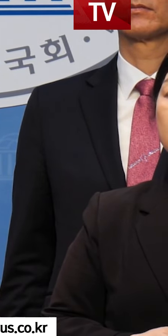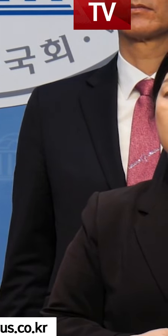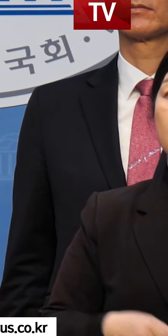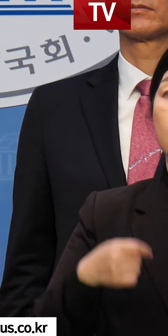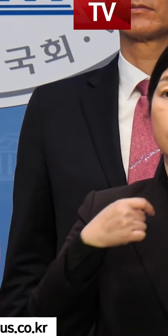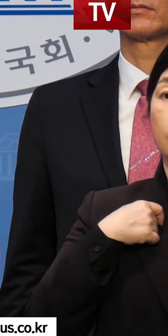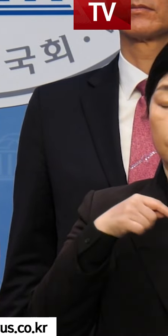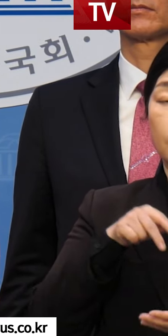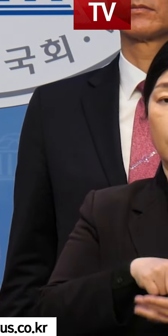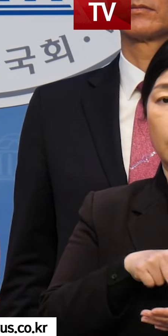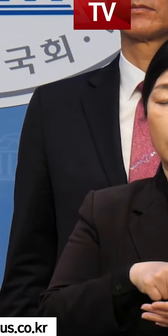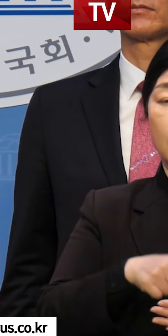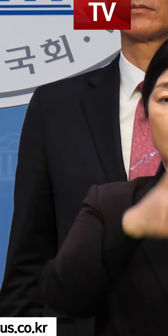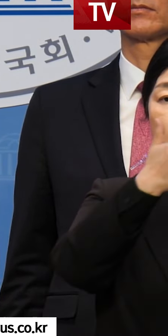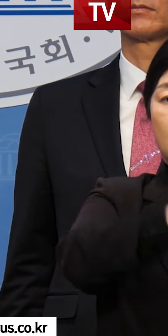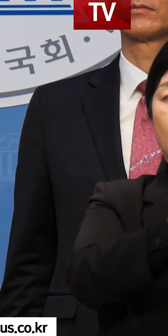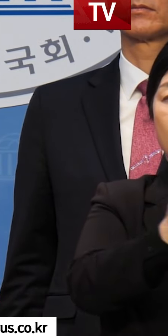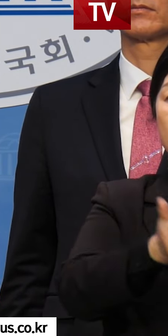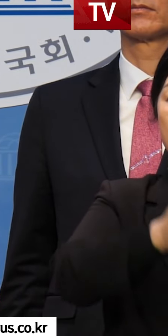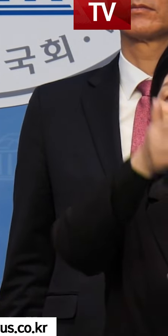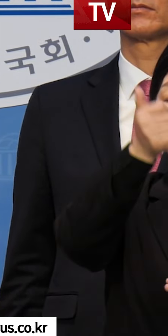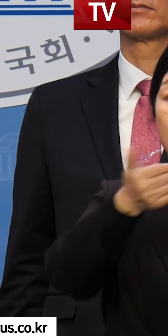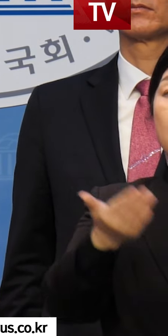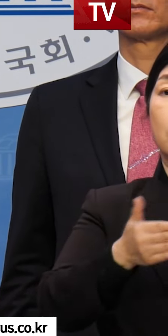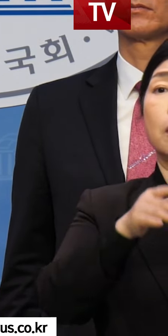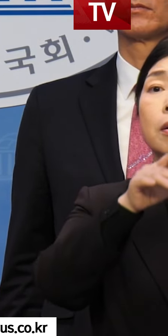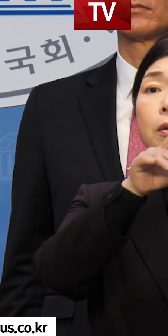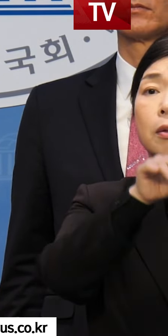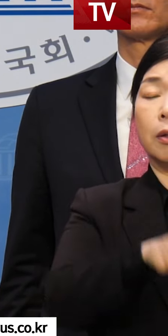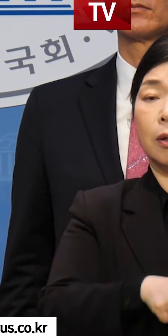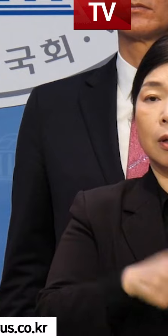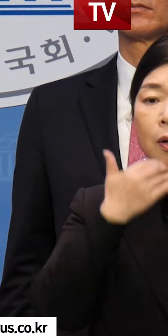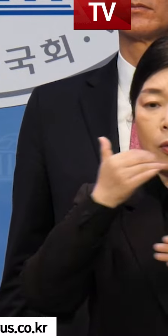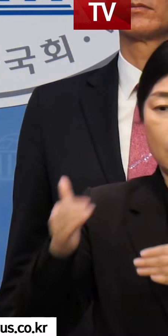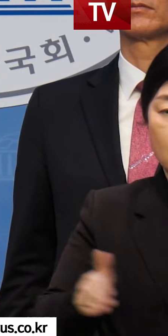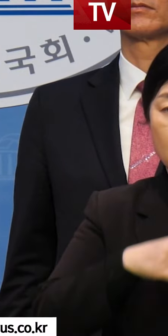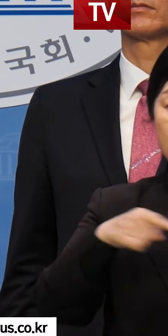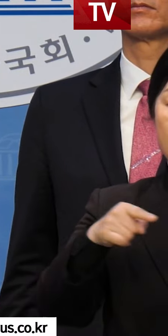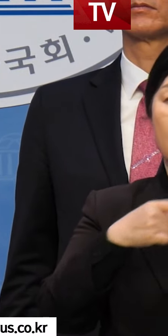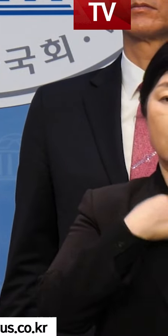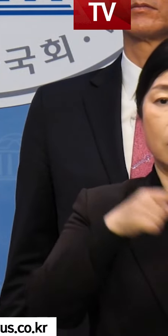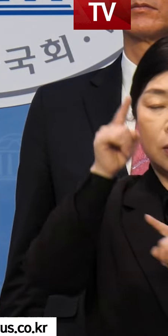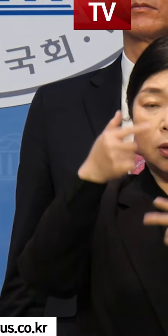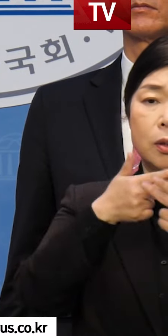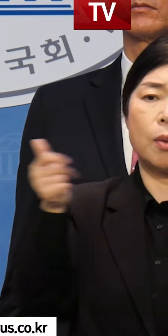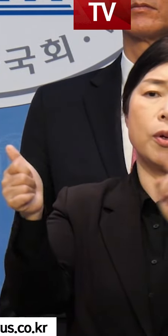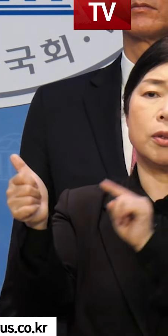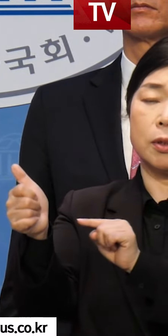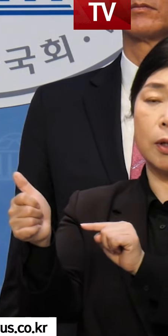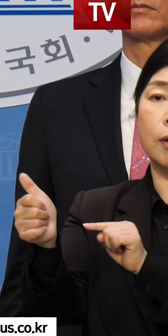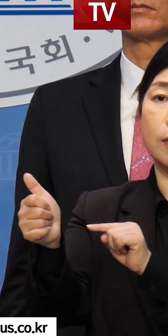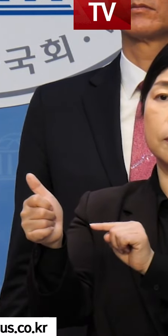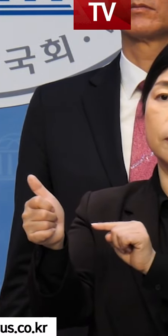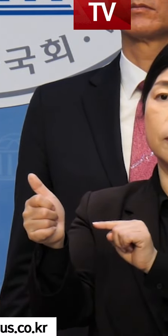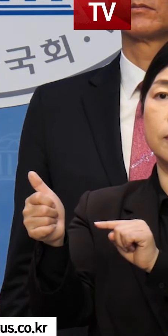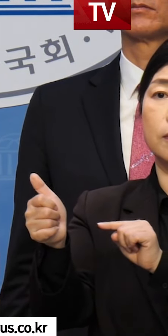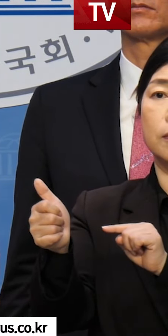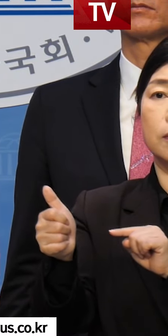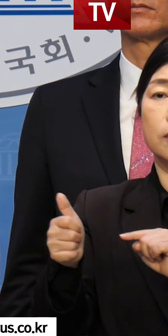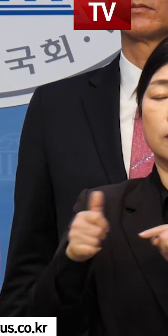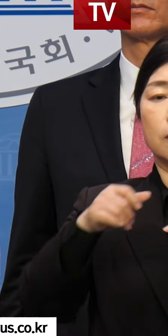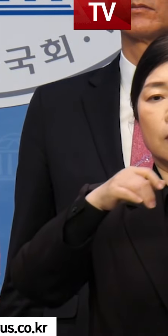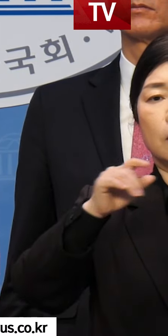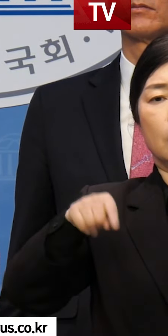저는 남양주시장 재직 시 경기도 지사였던 이재명 지사의